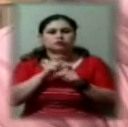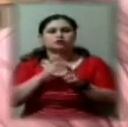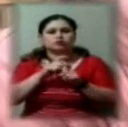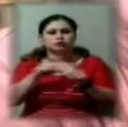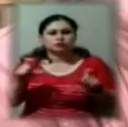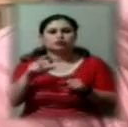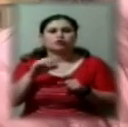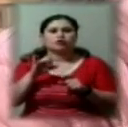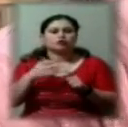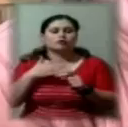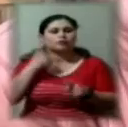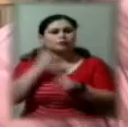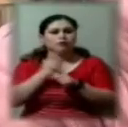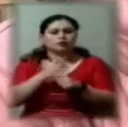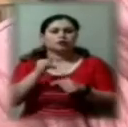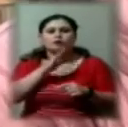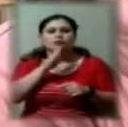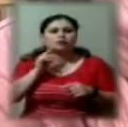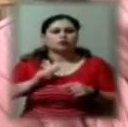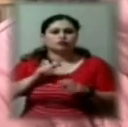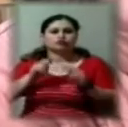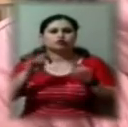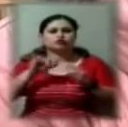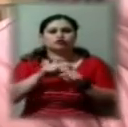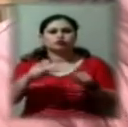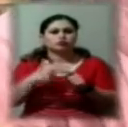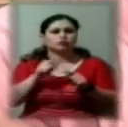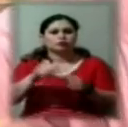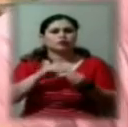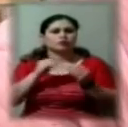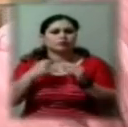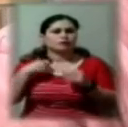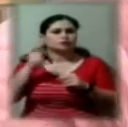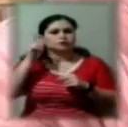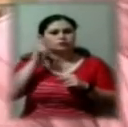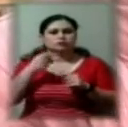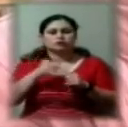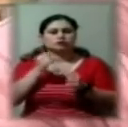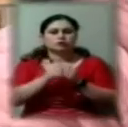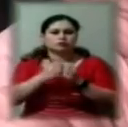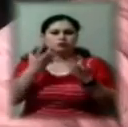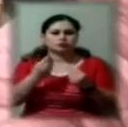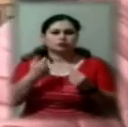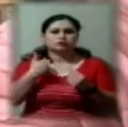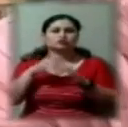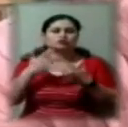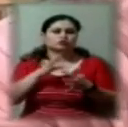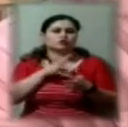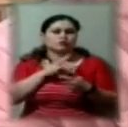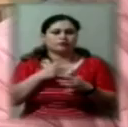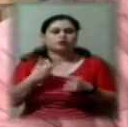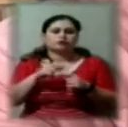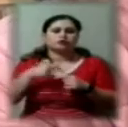брат мій, і мама працює вчителькою в школі. Про цю проблему я знаю. Чи не кожного дня випадки якісь бувають, і мені здається,